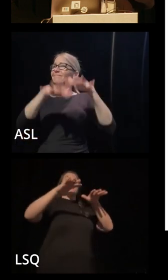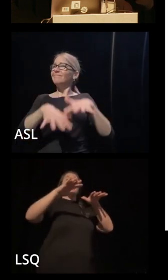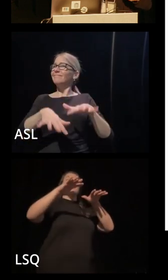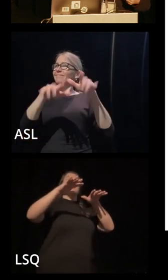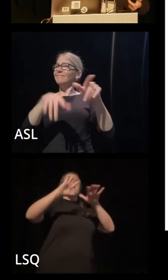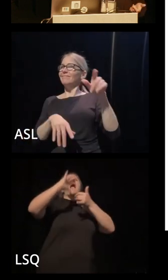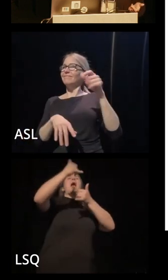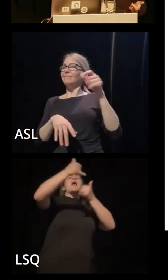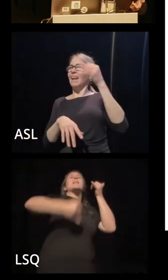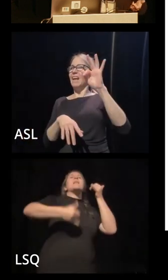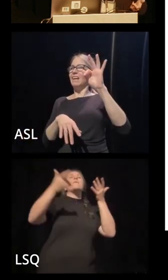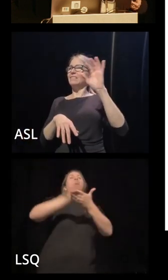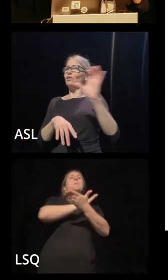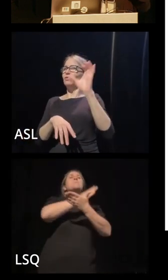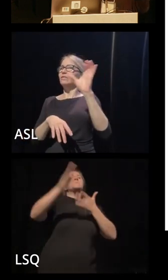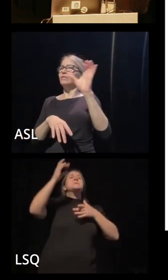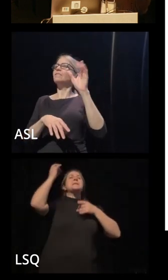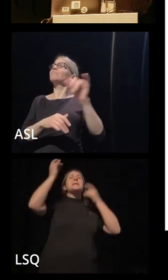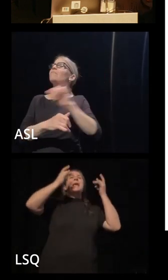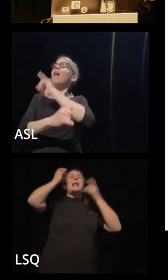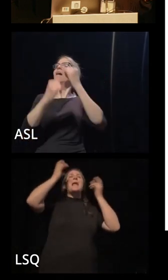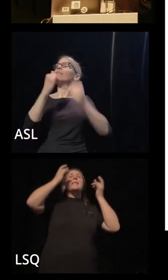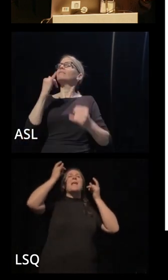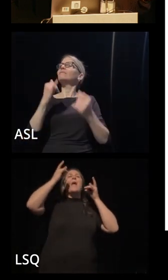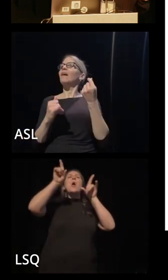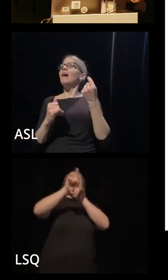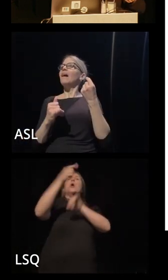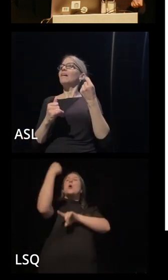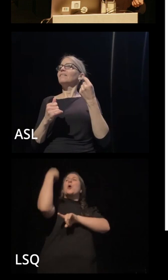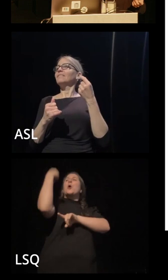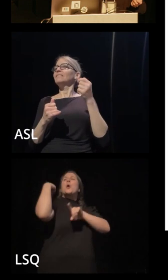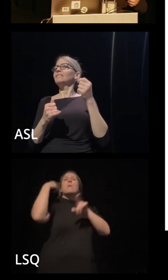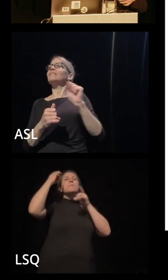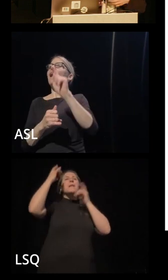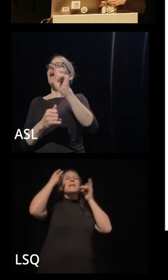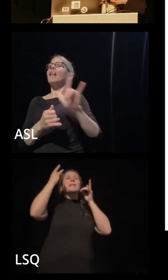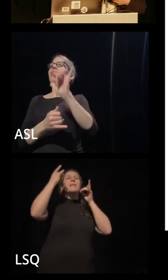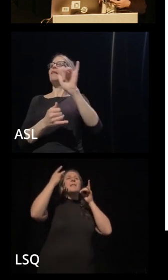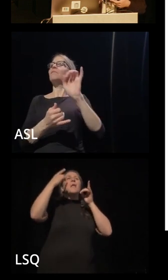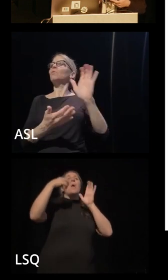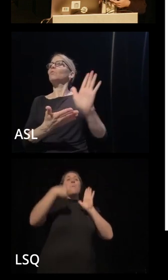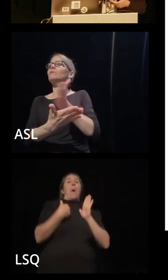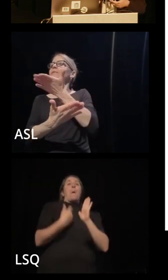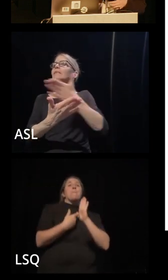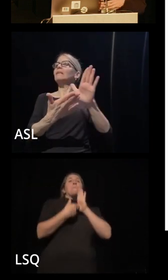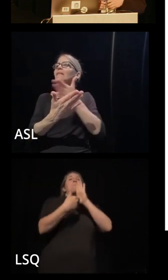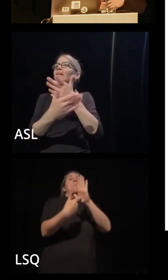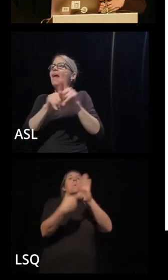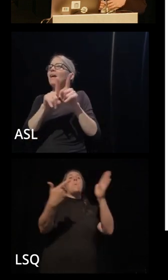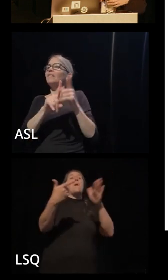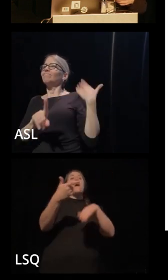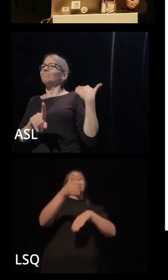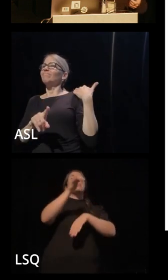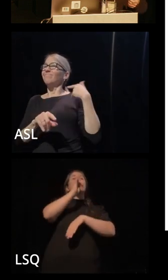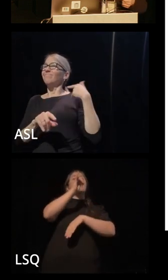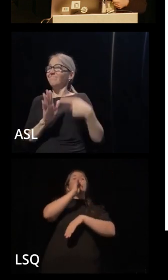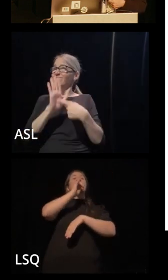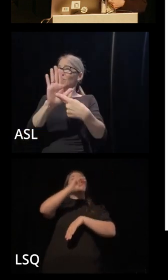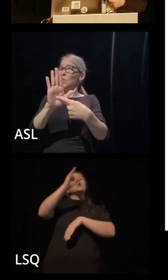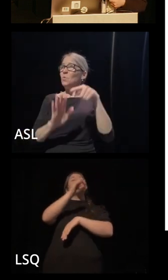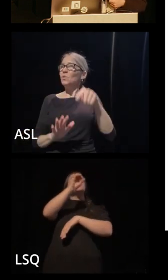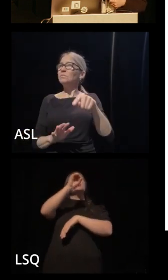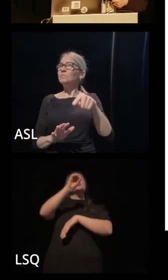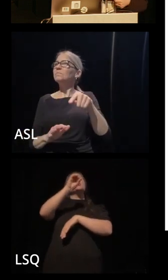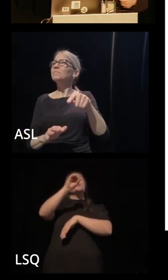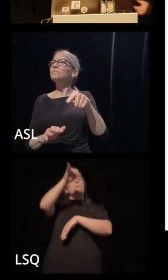avec les ouvriers du canal La Chine. Et j'avais mis de l'avant la taverne Joe Beef, qui était un lieu d'accueil où on pouvait boire des pintes de bière